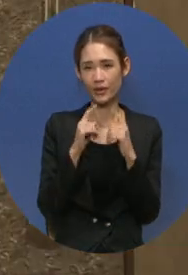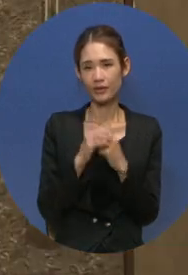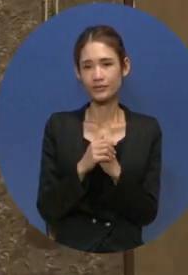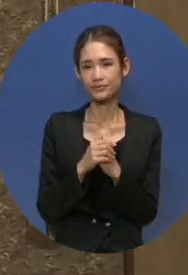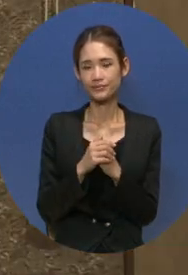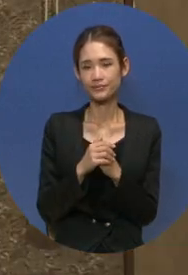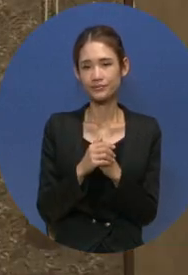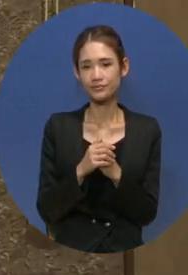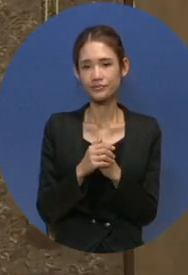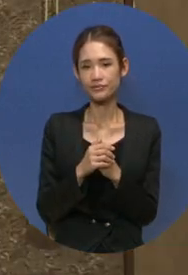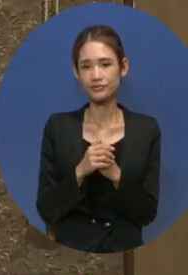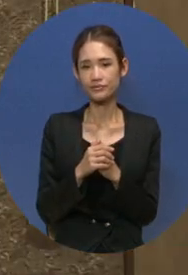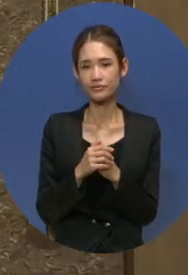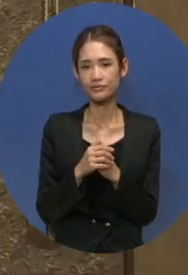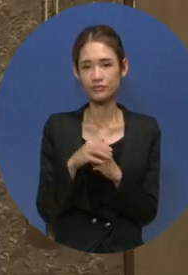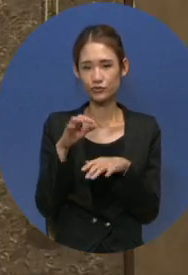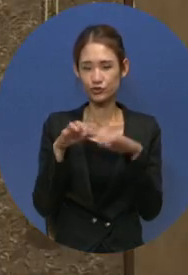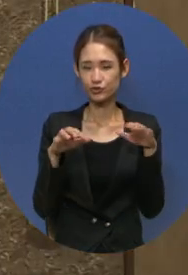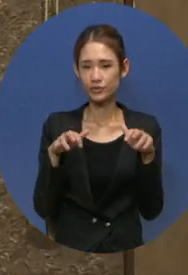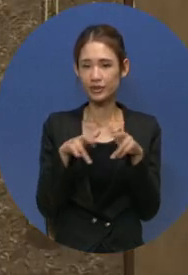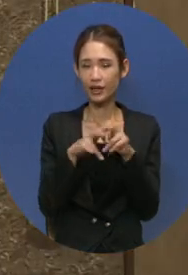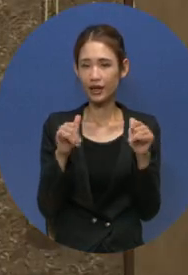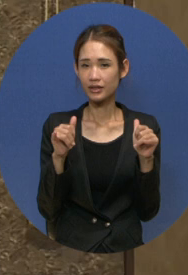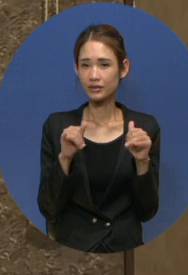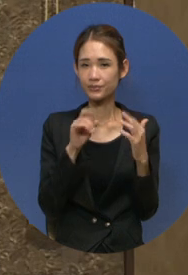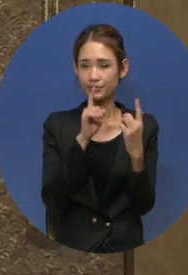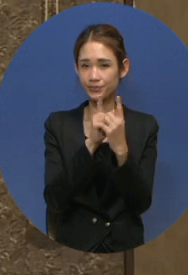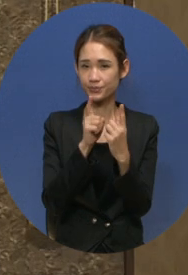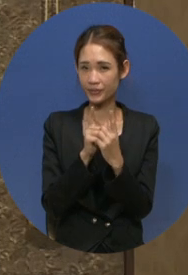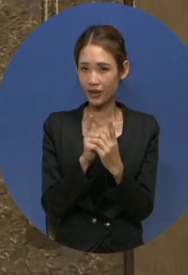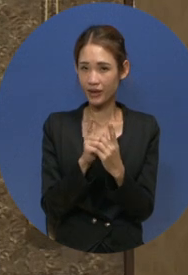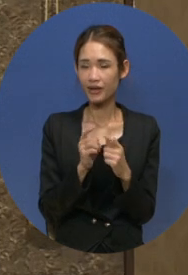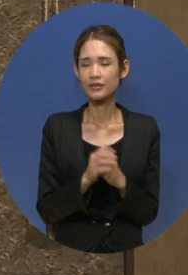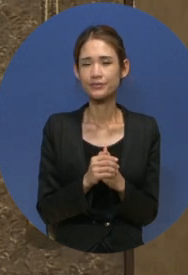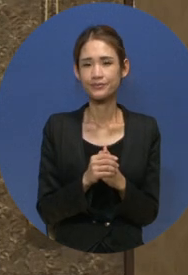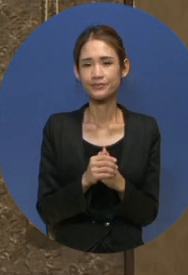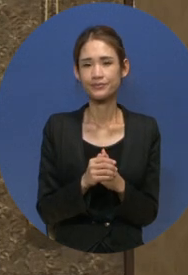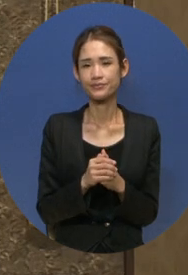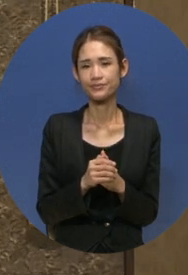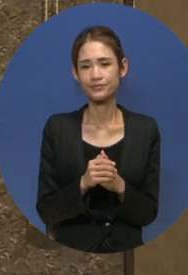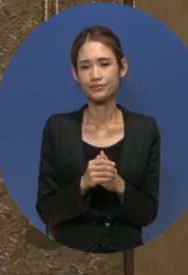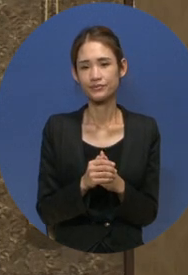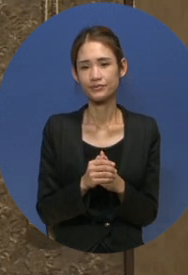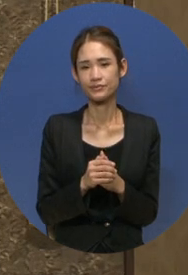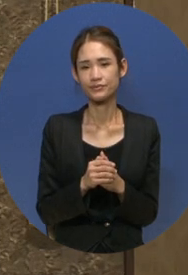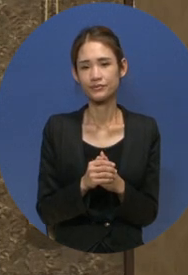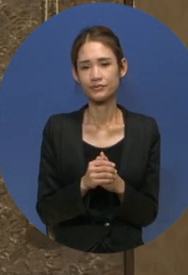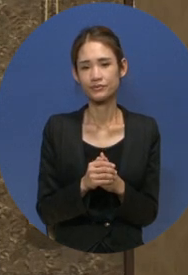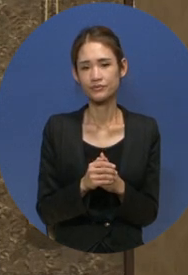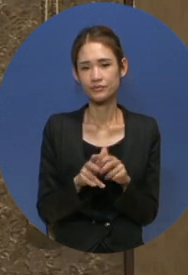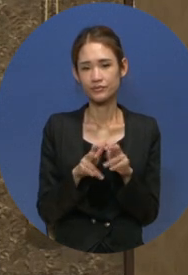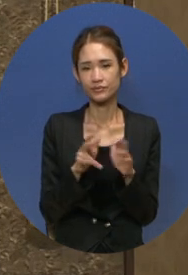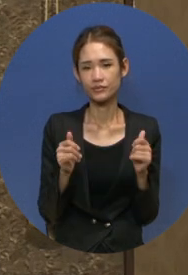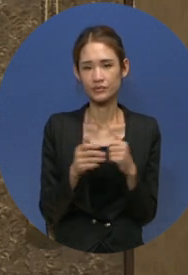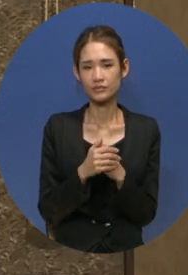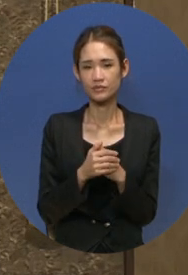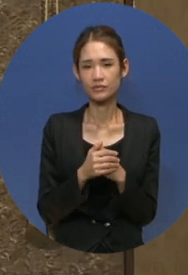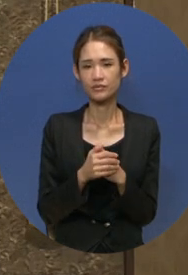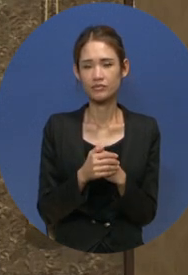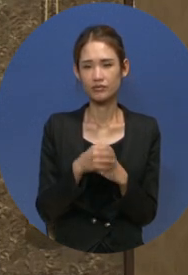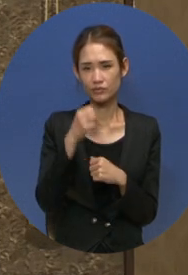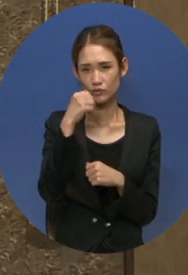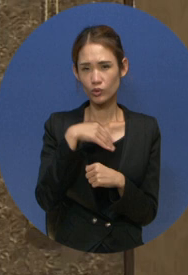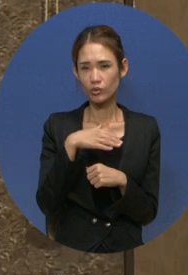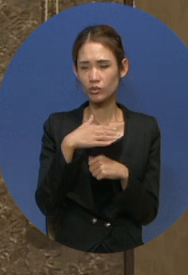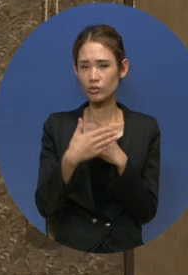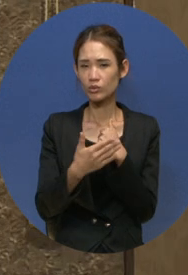예. 주변에서 장애인분들을 많이 만나시잖아요. 예. 근데 그 장애인분들이